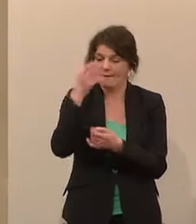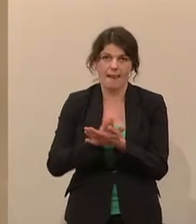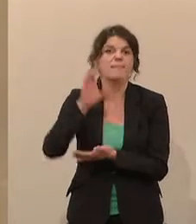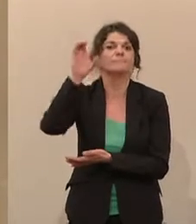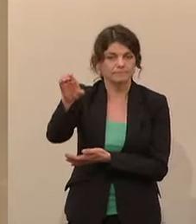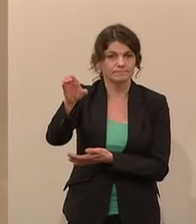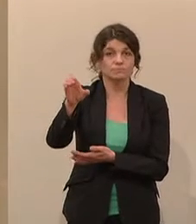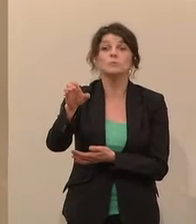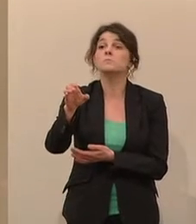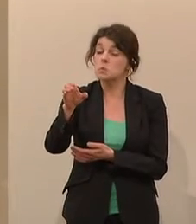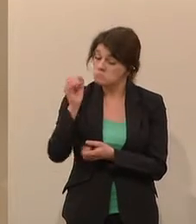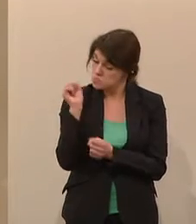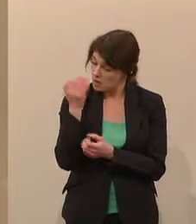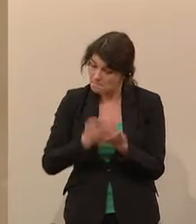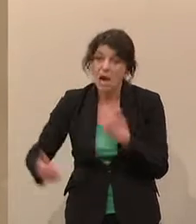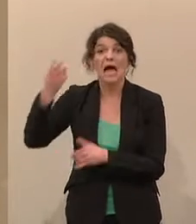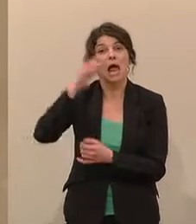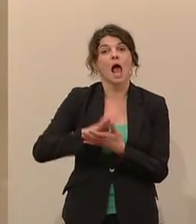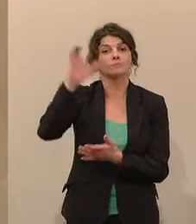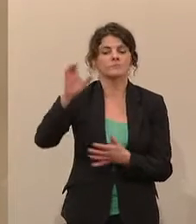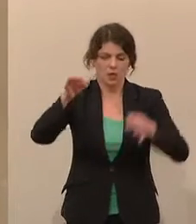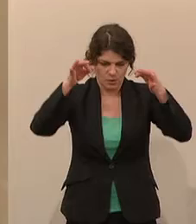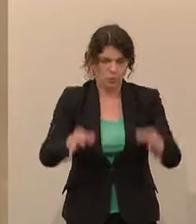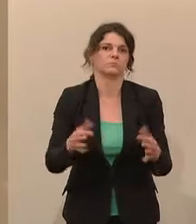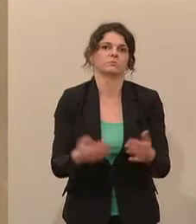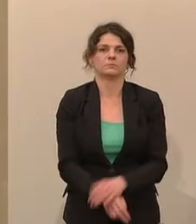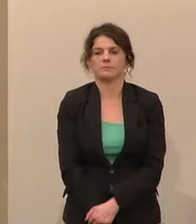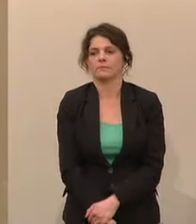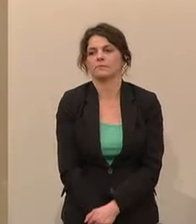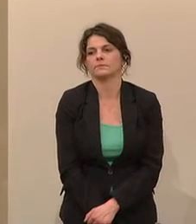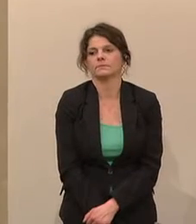geben. Deutlich mehr Geld geben. Und das ist gut so.